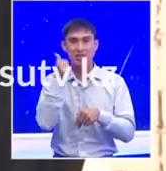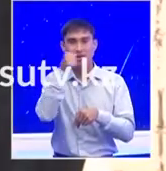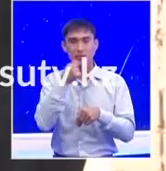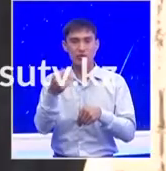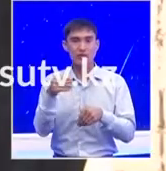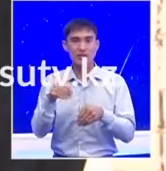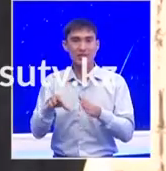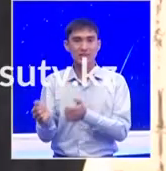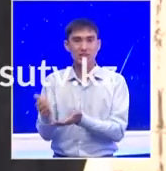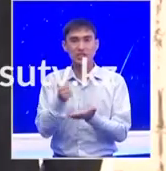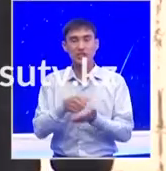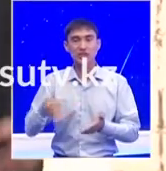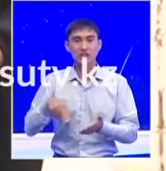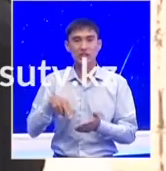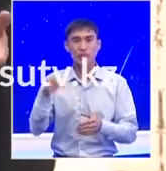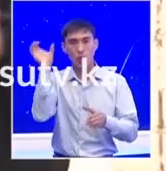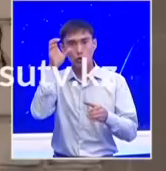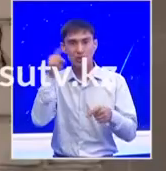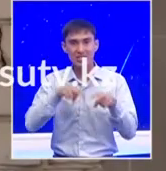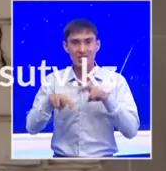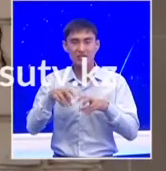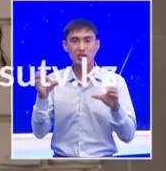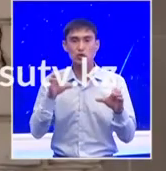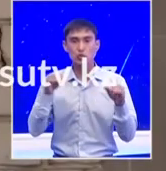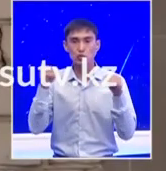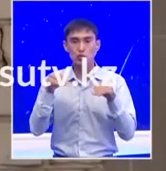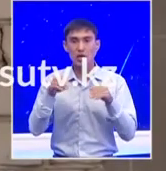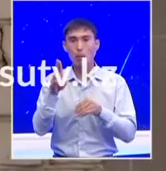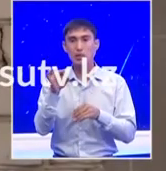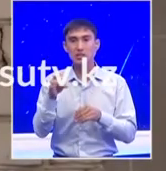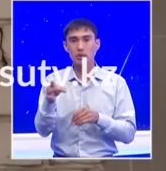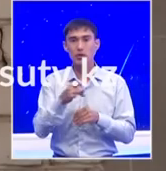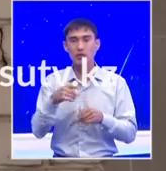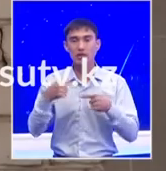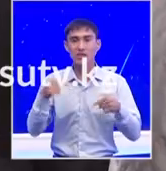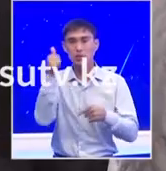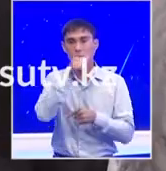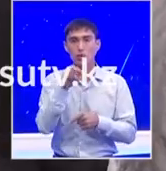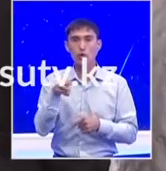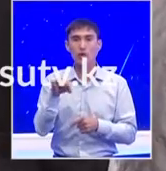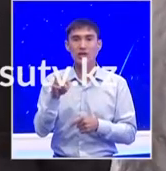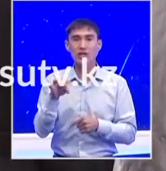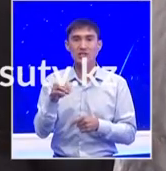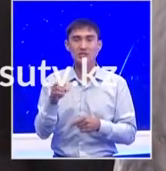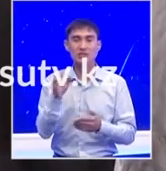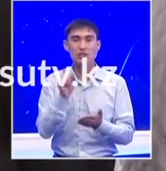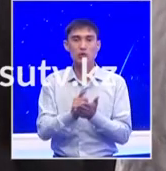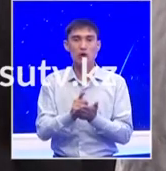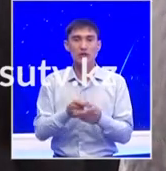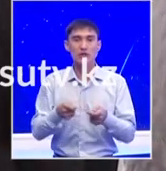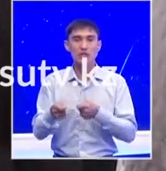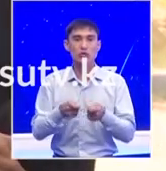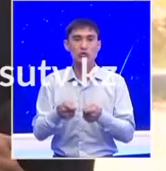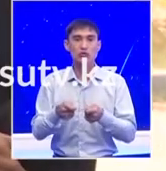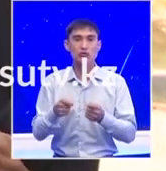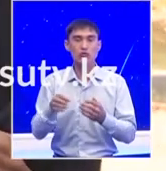директором научно-исследовательского института в Капальском районе. В разные годы Толеген Ахшанов занимал руководящие должности в области